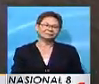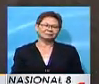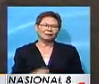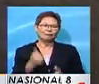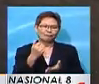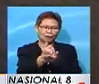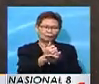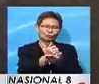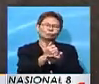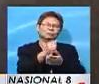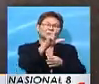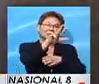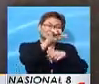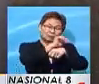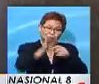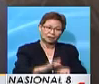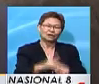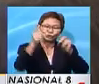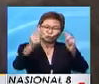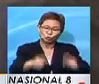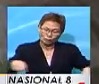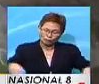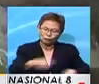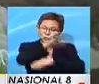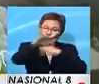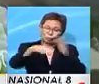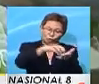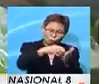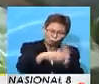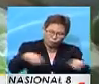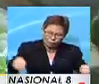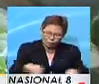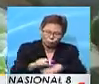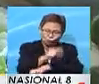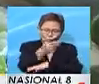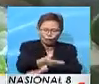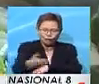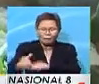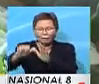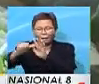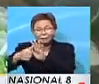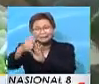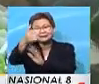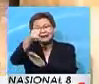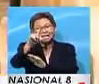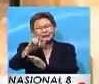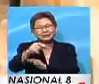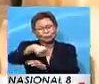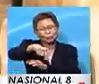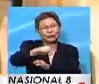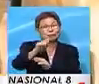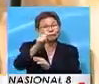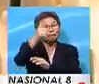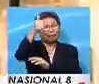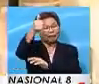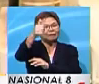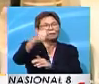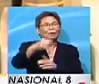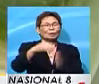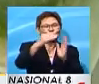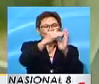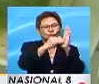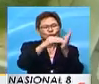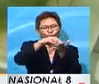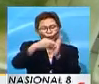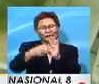katakan termasuk tukang masak kesemua Kuih dimasak menggunakan bahan asli bermutu tinggi menu Kuih ditukar setiap